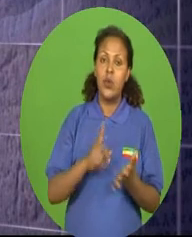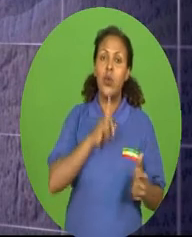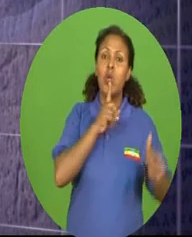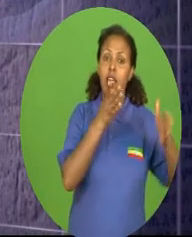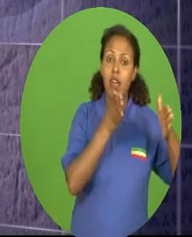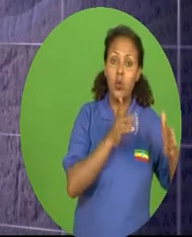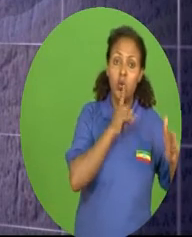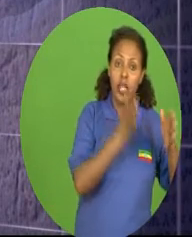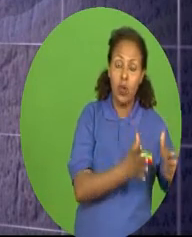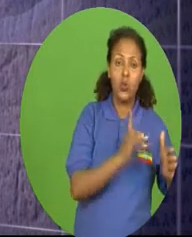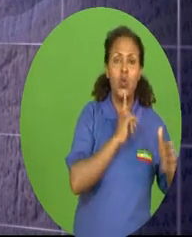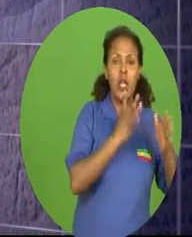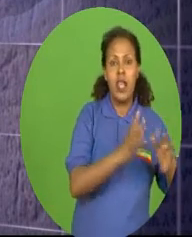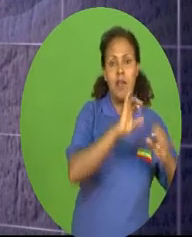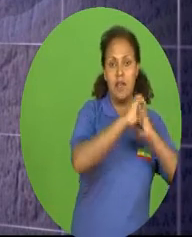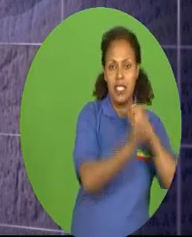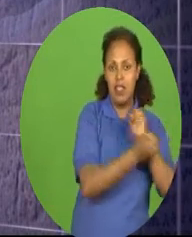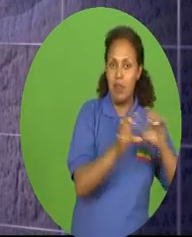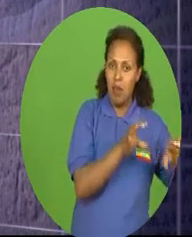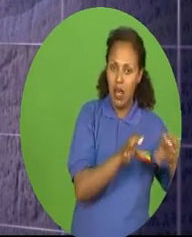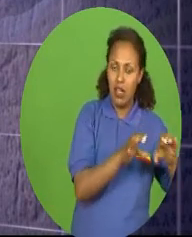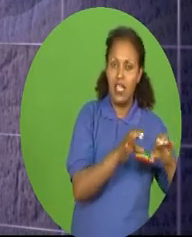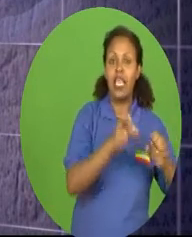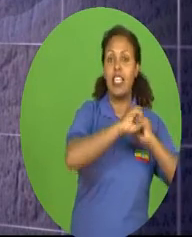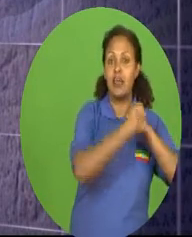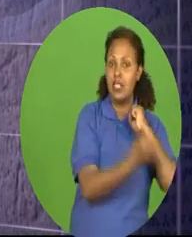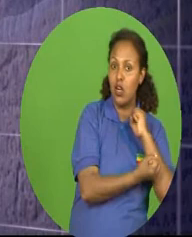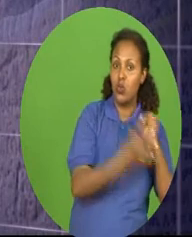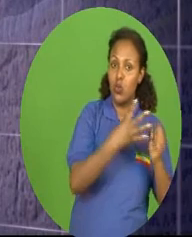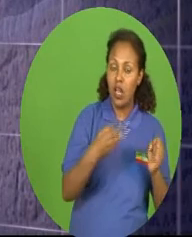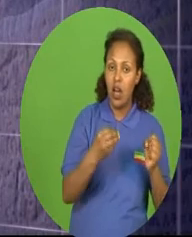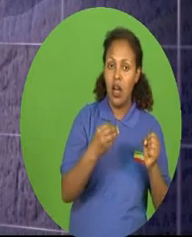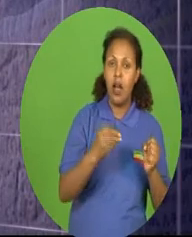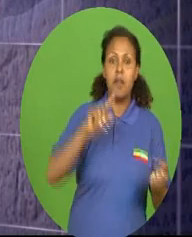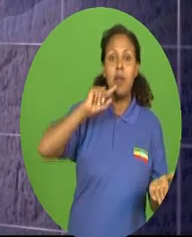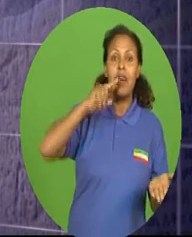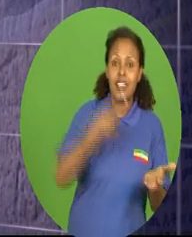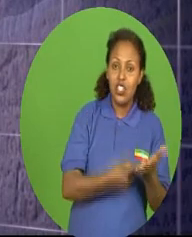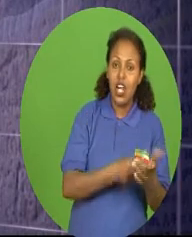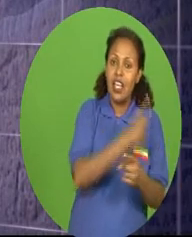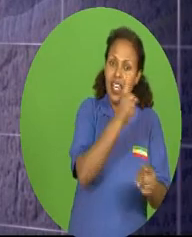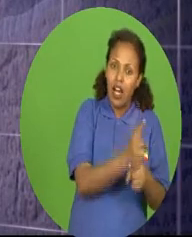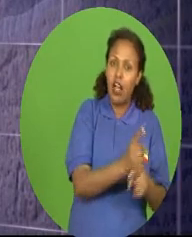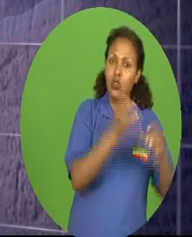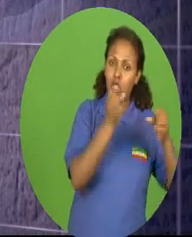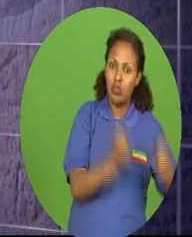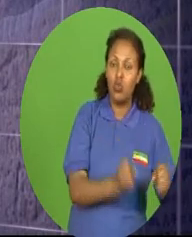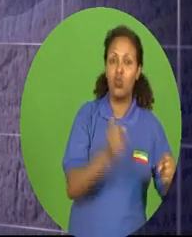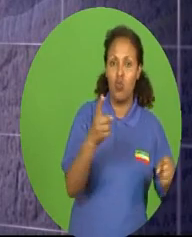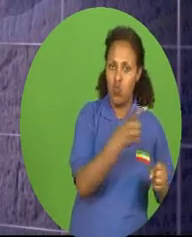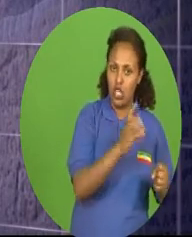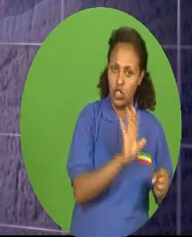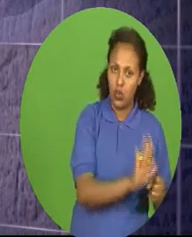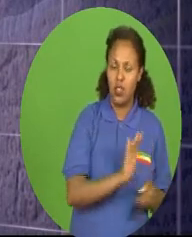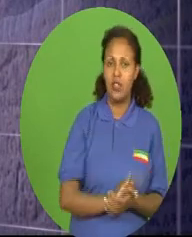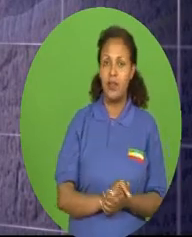በዚህም እውነታዎች እውነታን መሰረት በማድረግ የተመሰረቱና በማስረጃ ሊረጋገጡ